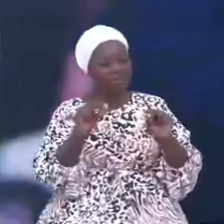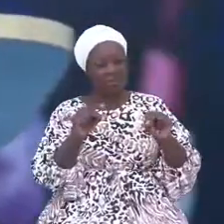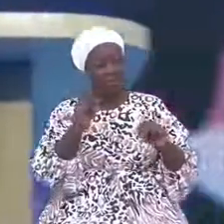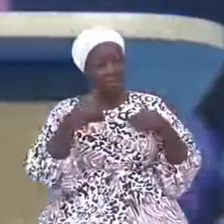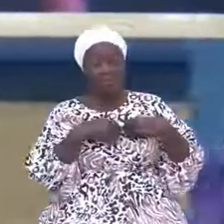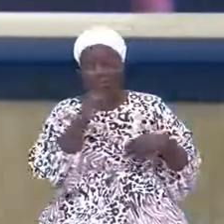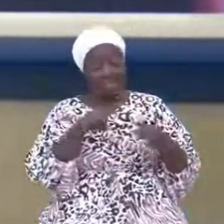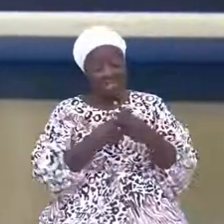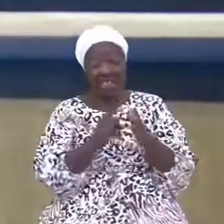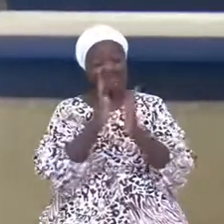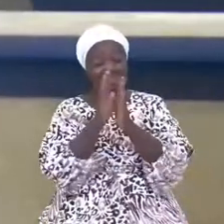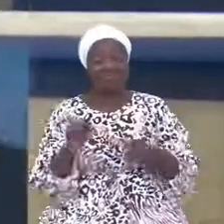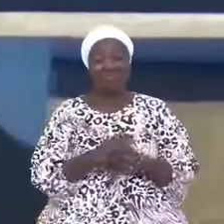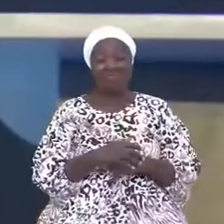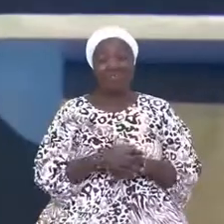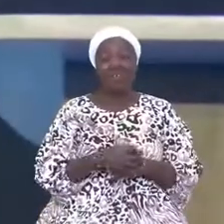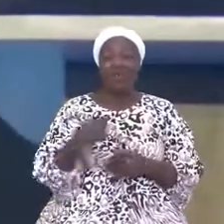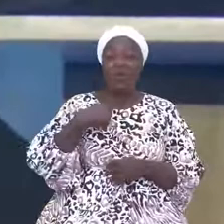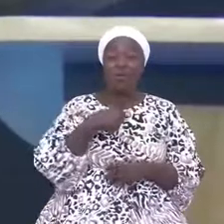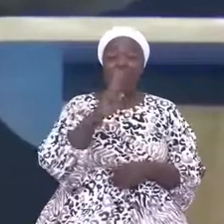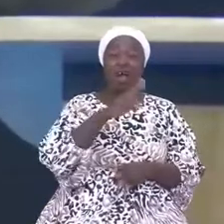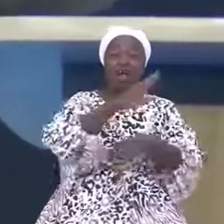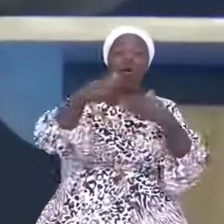Manifeste-nous. Manifeste ta miséricorde au monde. » Tu n'as pas